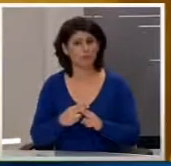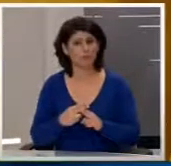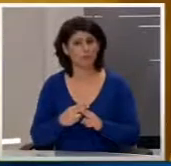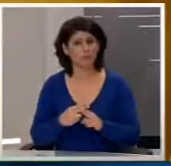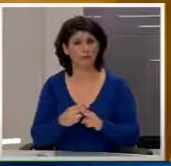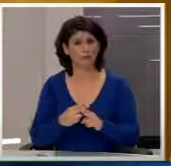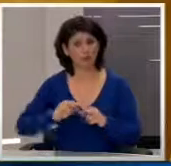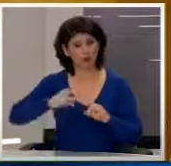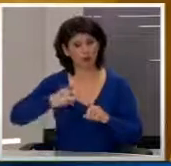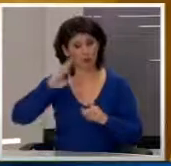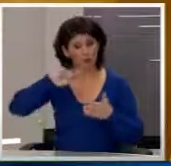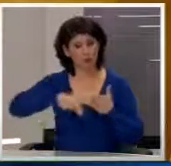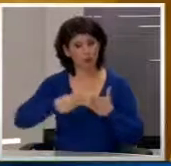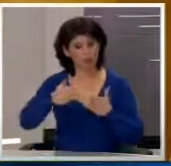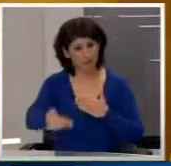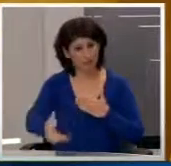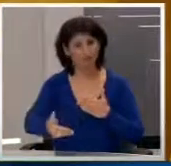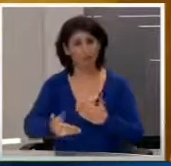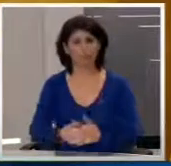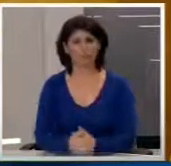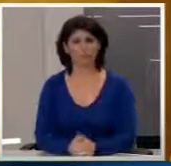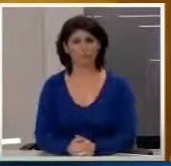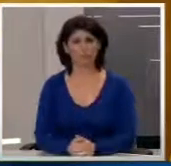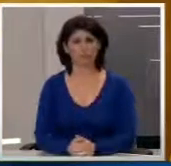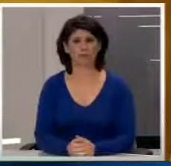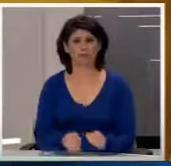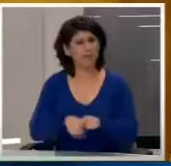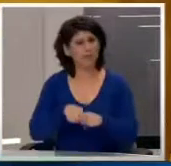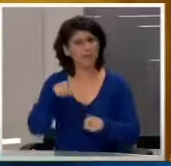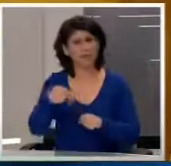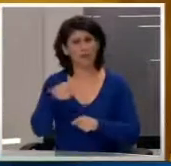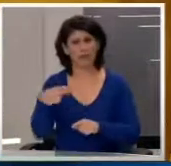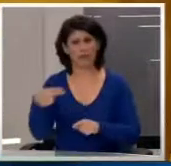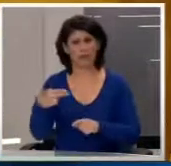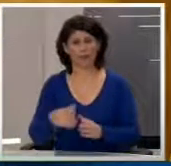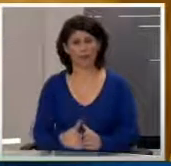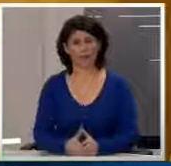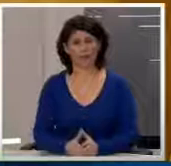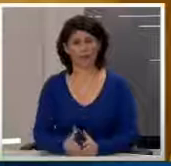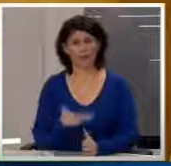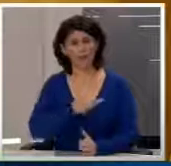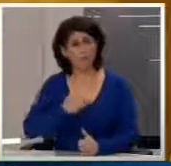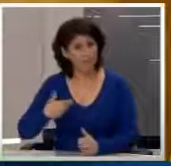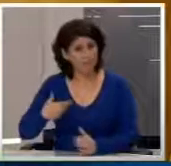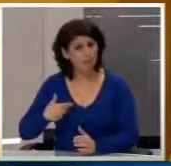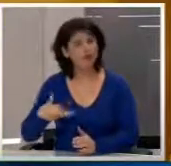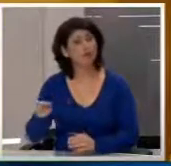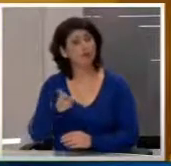το τρίτο μνημόνιο σε σχέση με αυτό το ζήτημα. Εμείς και σωστά